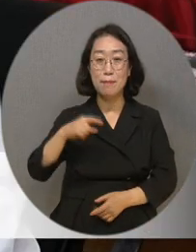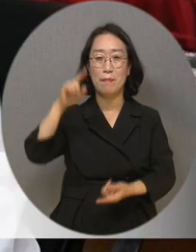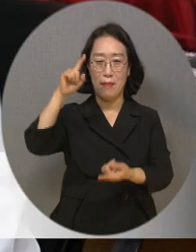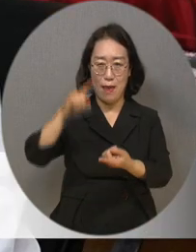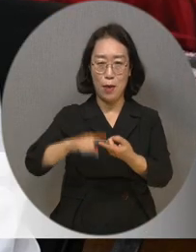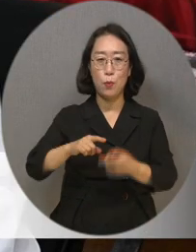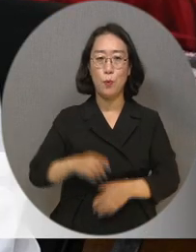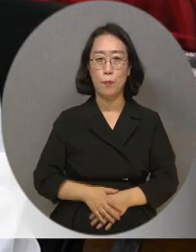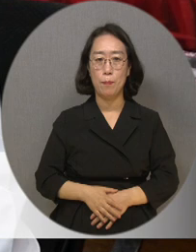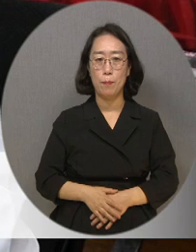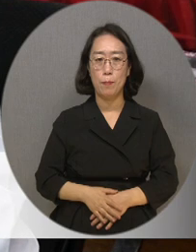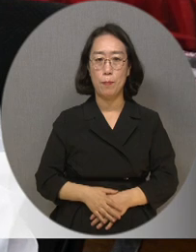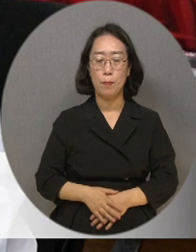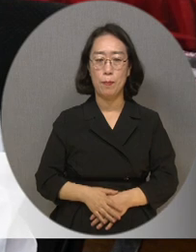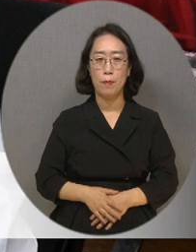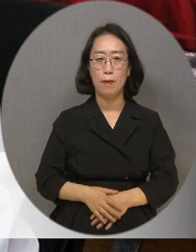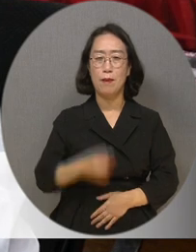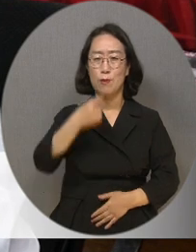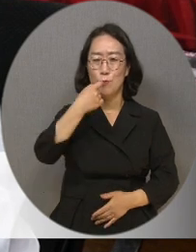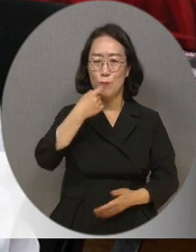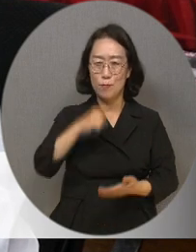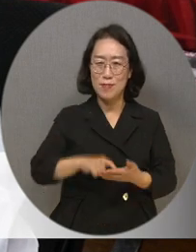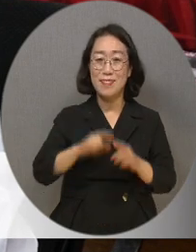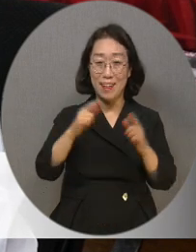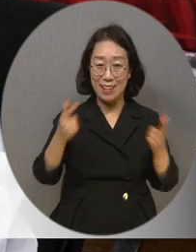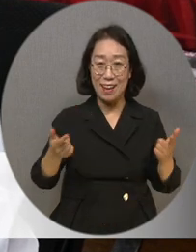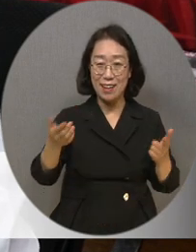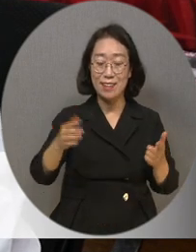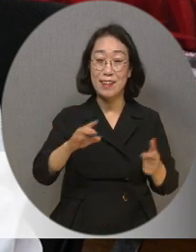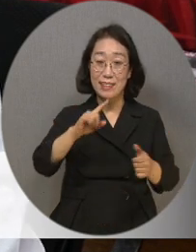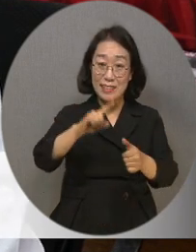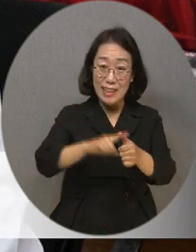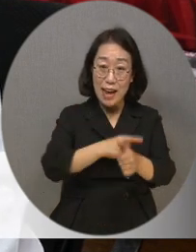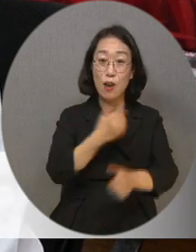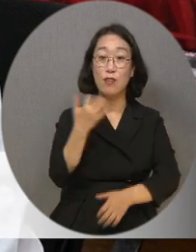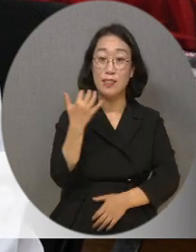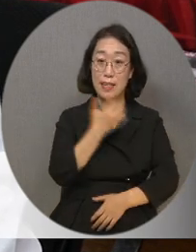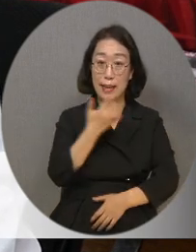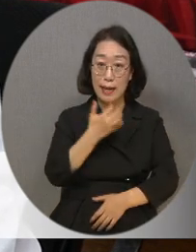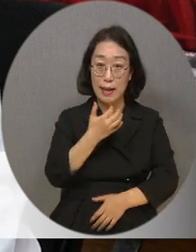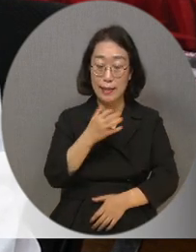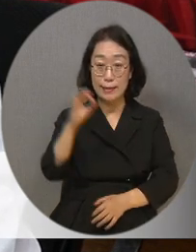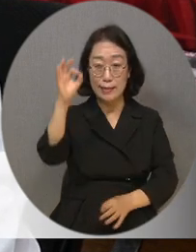그래서 하여튼 자연에 가까운 그런 색을 찾아가면서